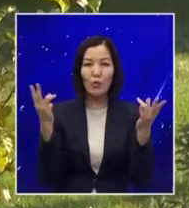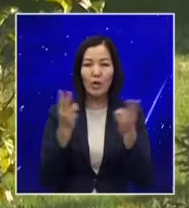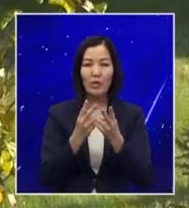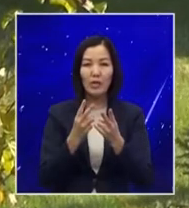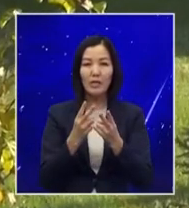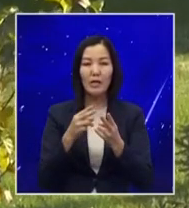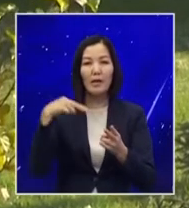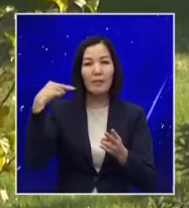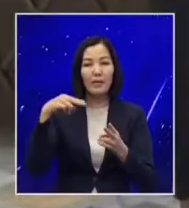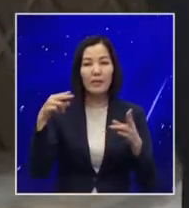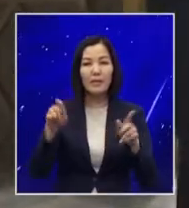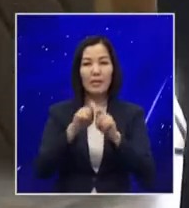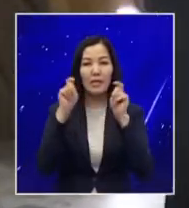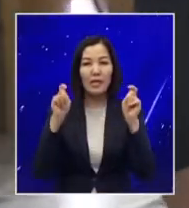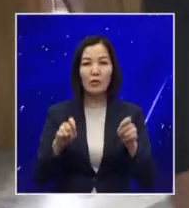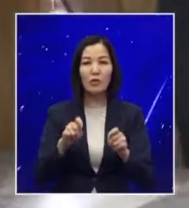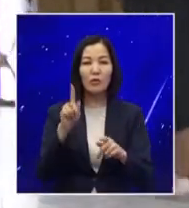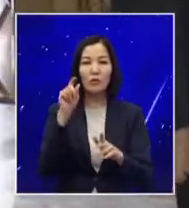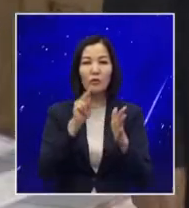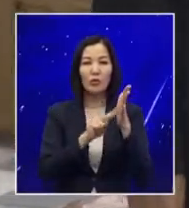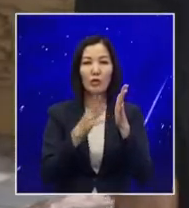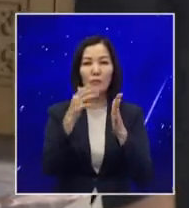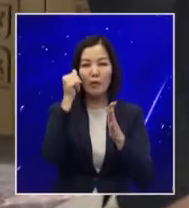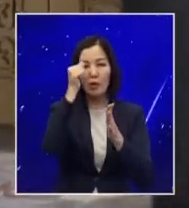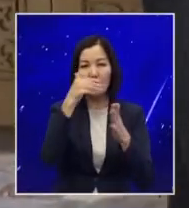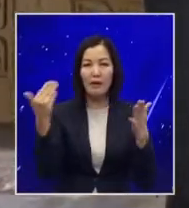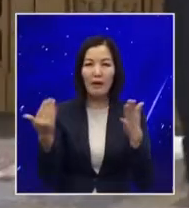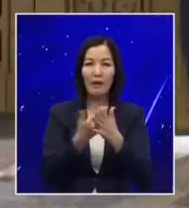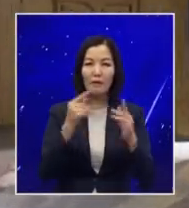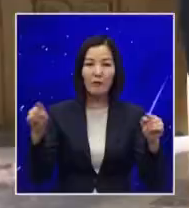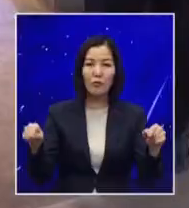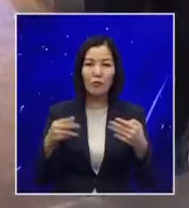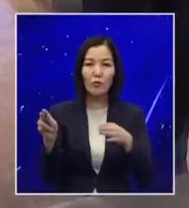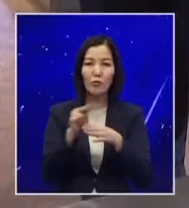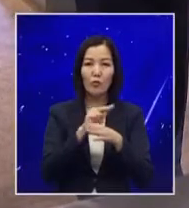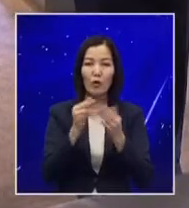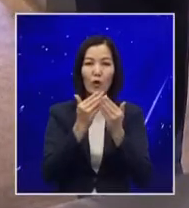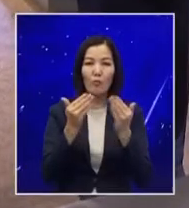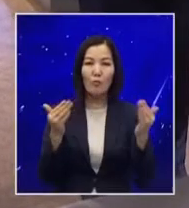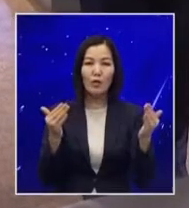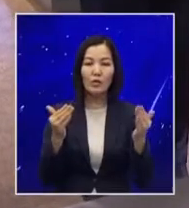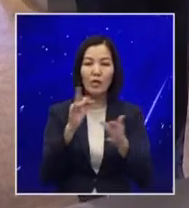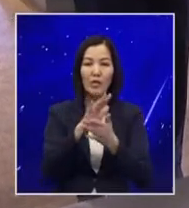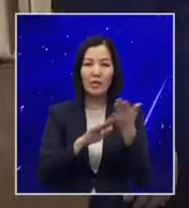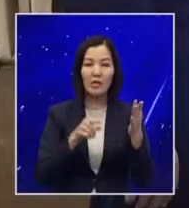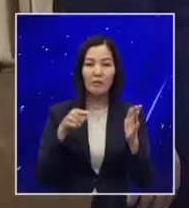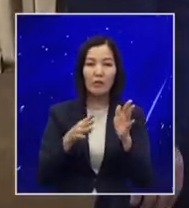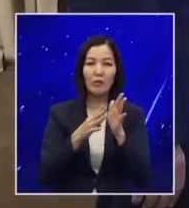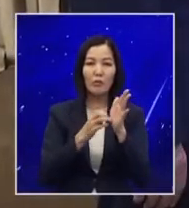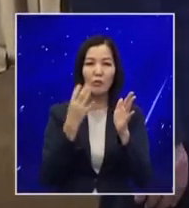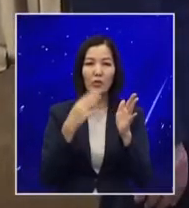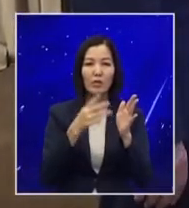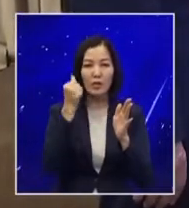салтанатты түрде ашқан ескерткіш ойшылдың 175 жылдығына орай қайта жөндеуден өткен мұражай аумағында. Бұл 1940